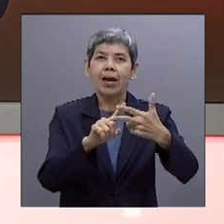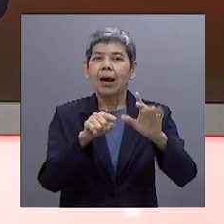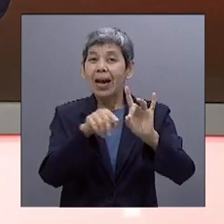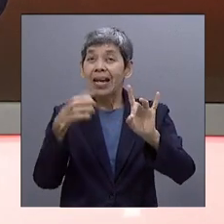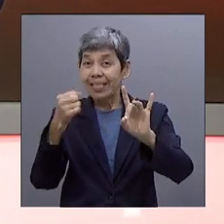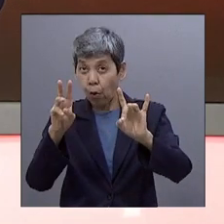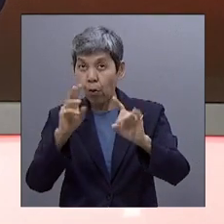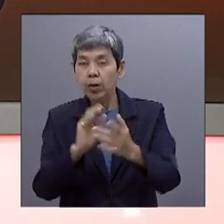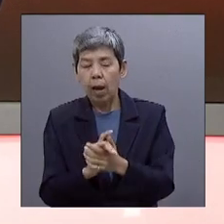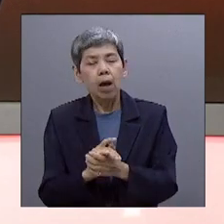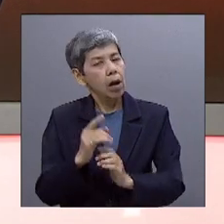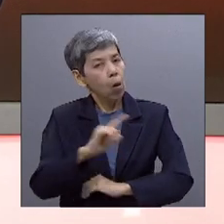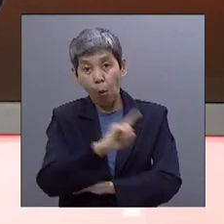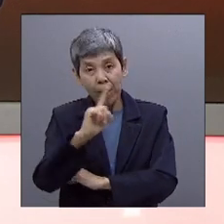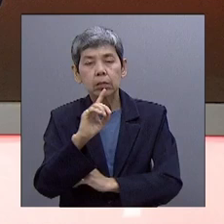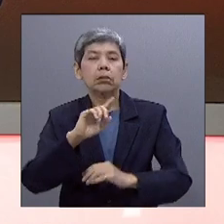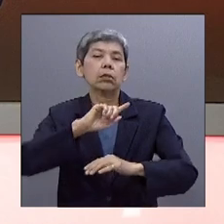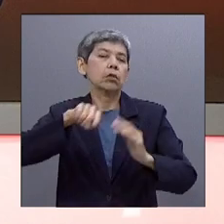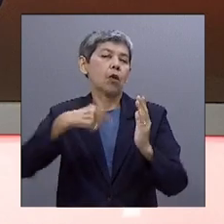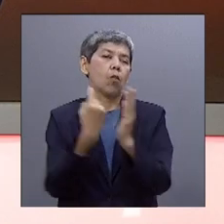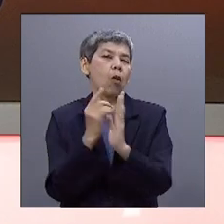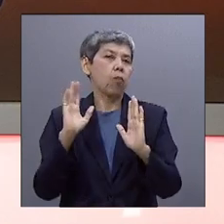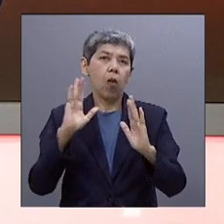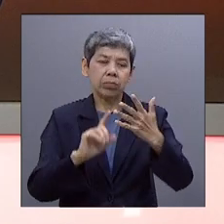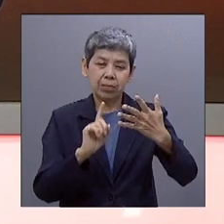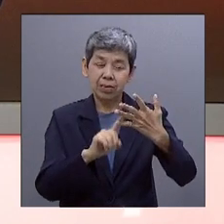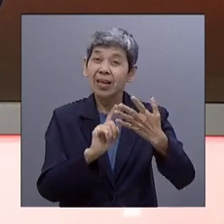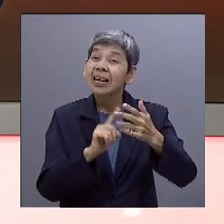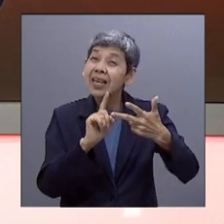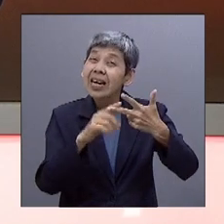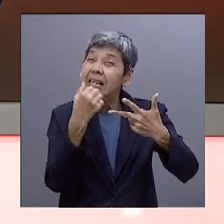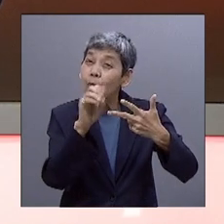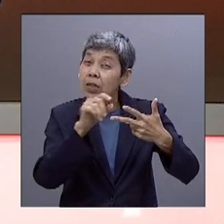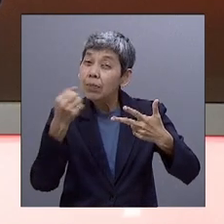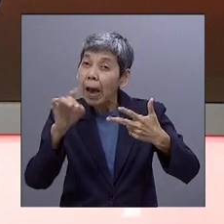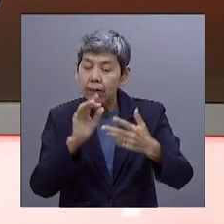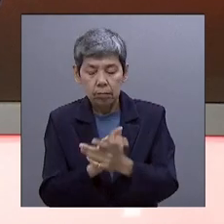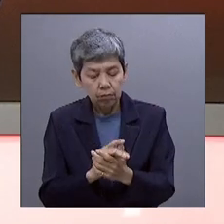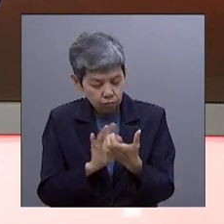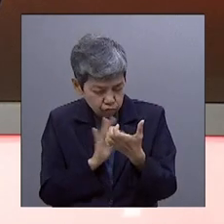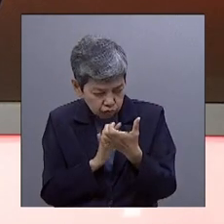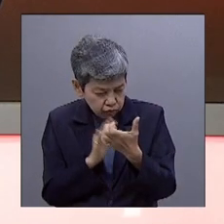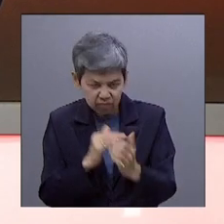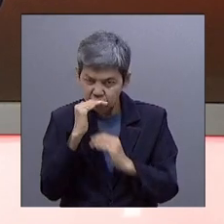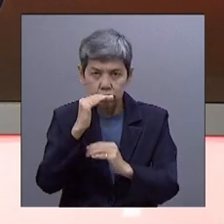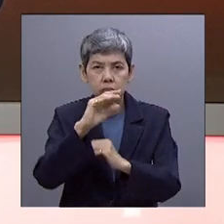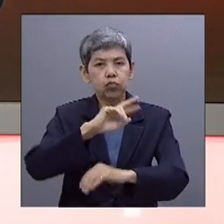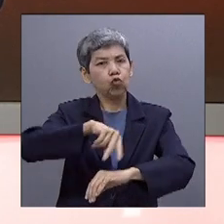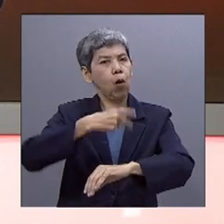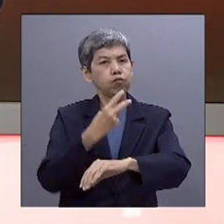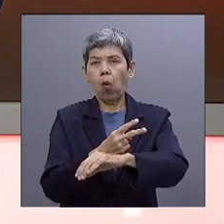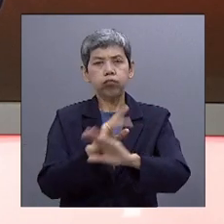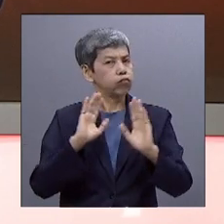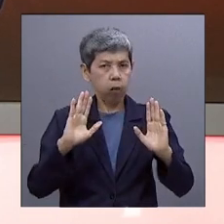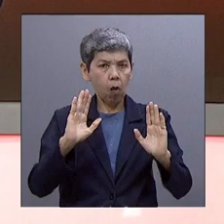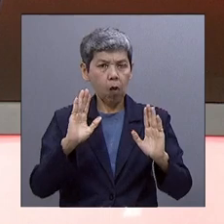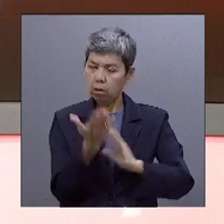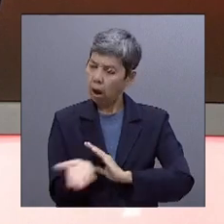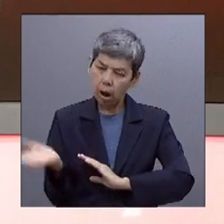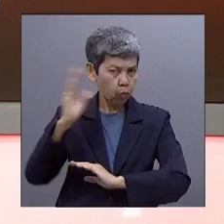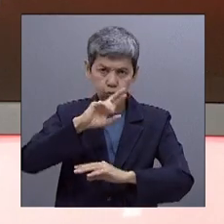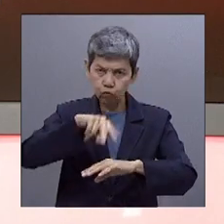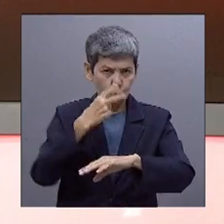ปีใช้ได้วันละ 1ชั่วโมงอายุ 16-18ปีใช้โทรศัพท์มือถือได้วันละไม่เกิน 2ชั่วโมงค่ะ